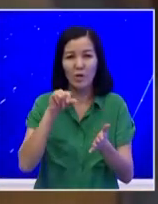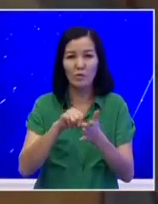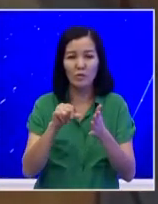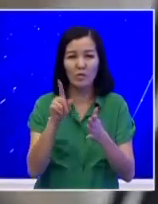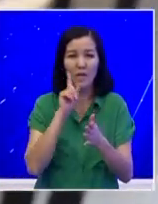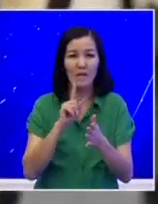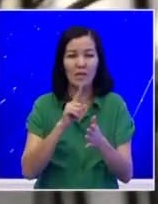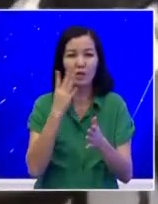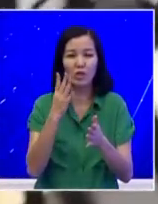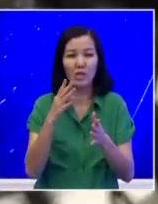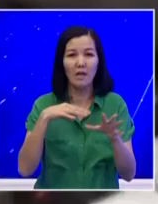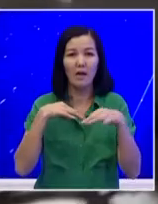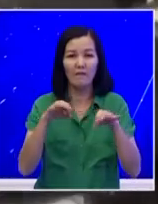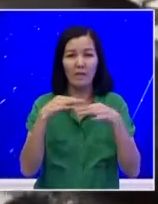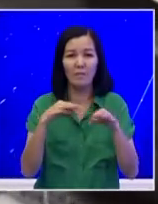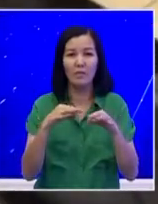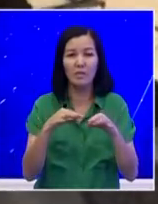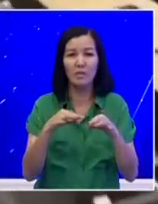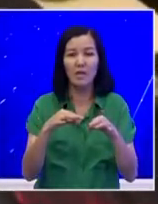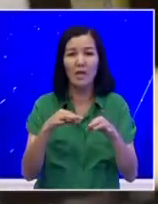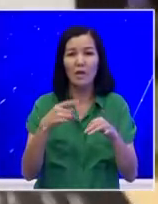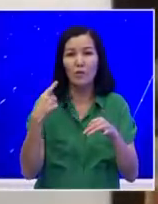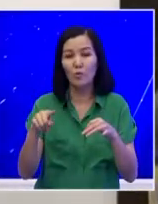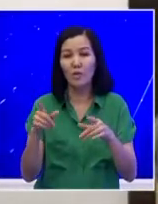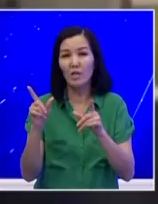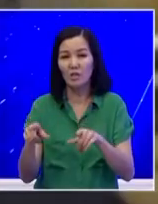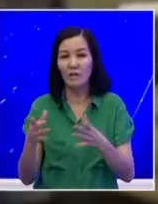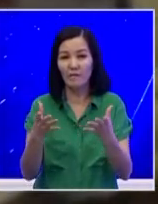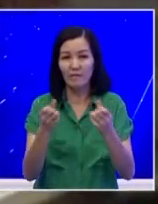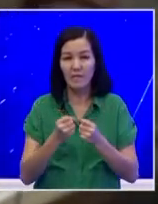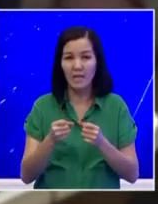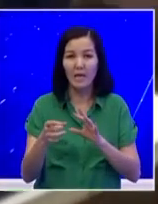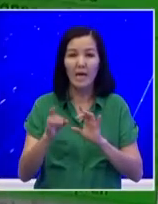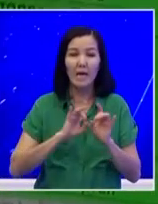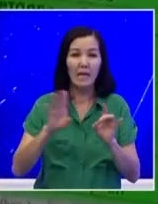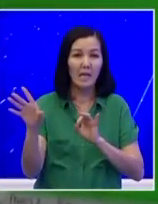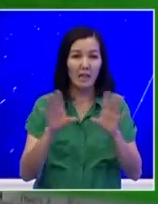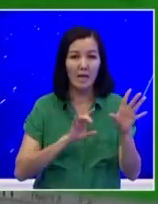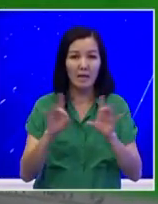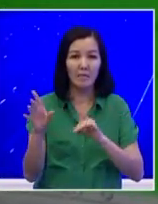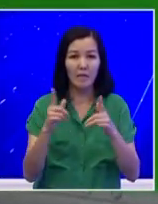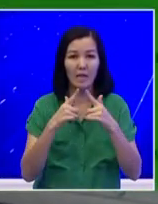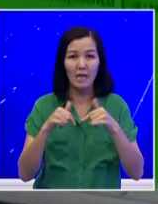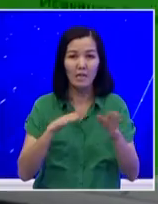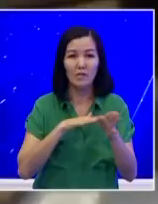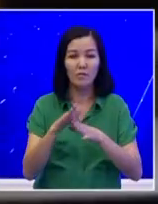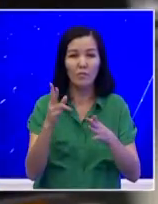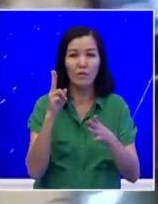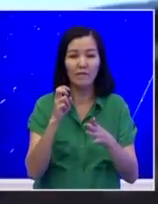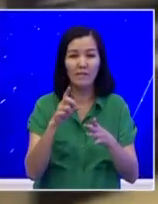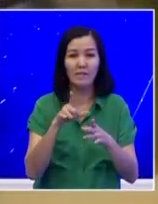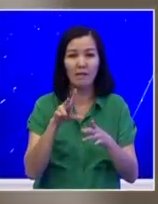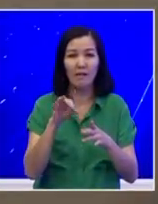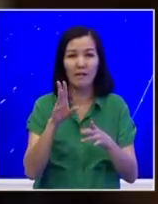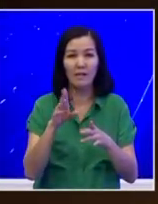арендовали 4 автомашины у частных лиц. Посредством рекламы в интернет-пространстве реализованы более 20 тысяч